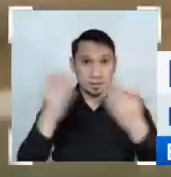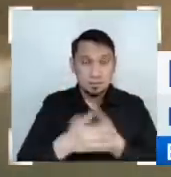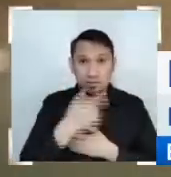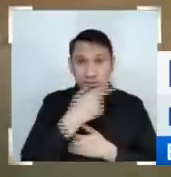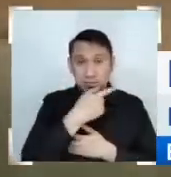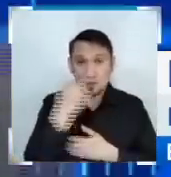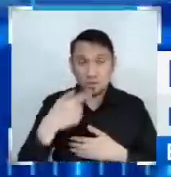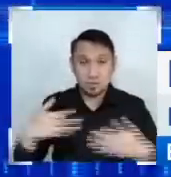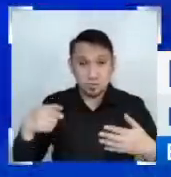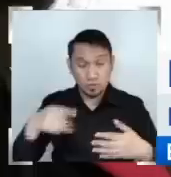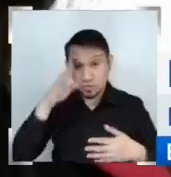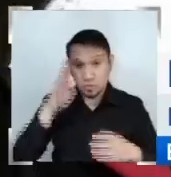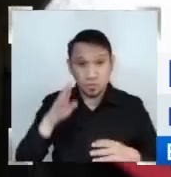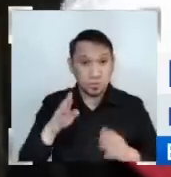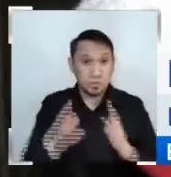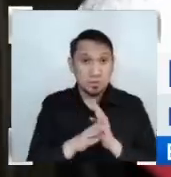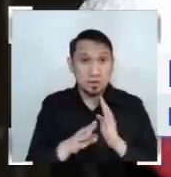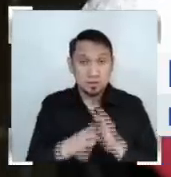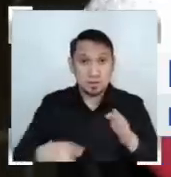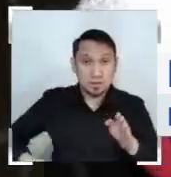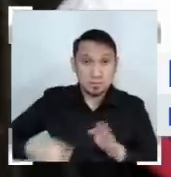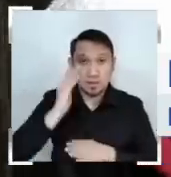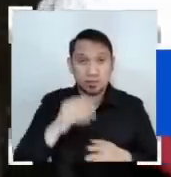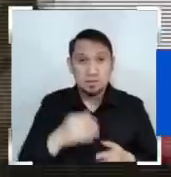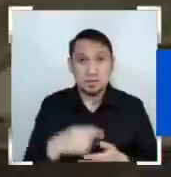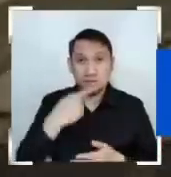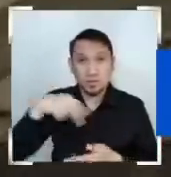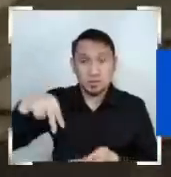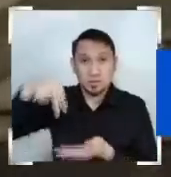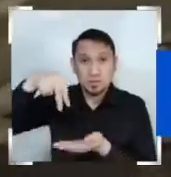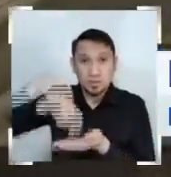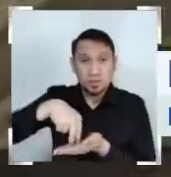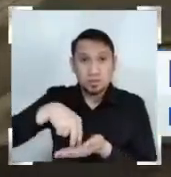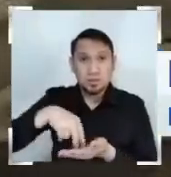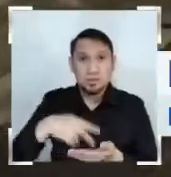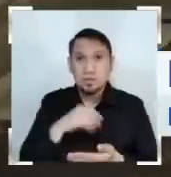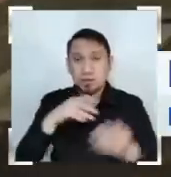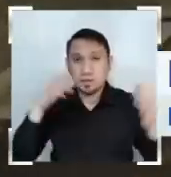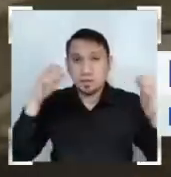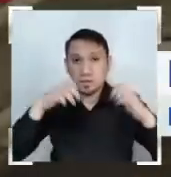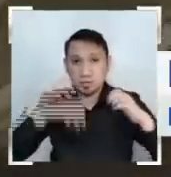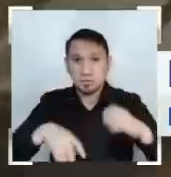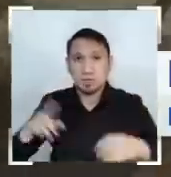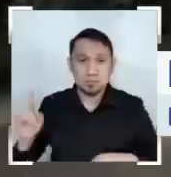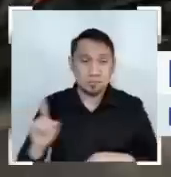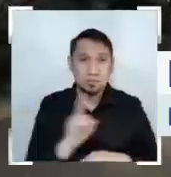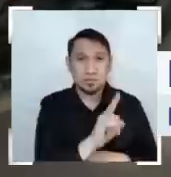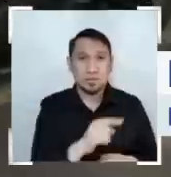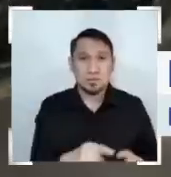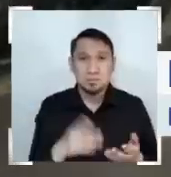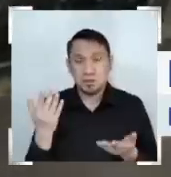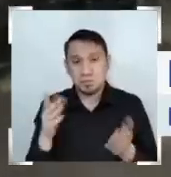isang lalaking tumatawid sa bus lane. Bali, nakatayo po siya dito, so hindi naman po namin ina-expect na tatawid po siya. Siguro mga ilang segundo lang,